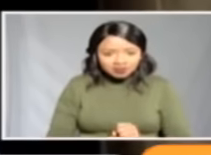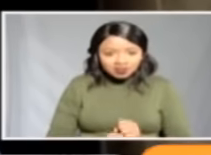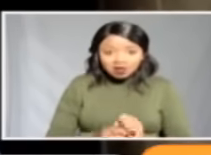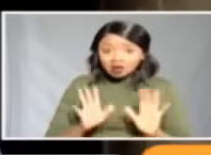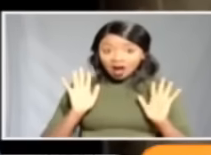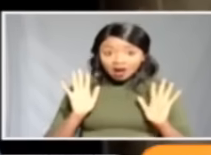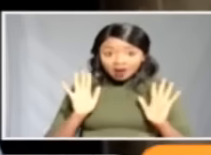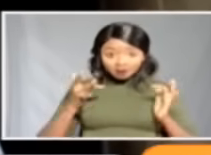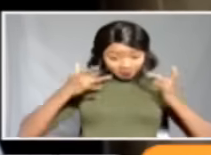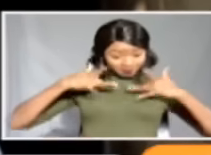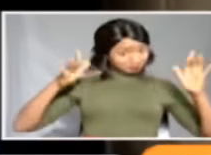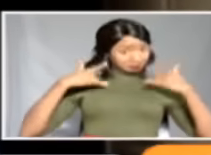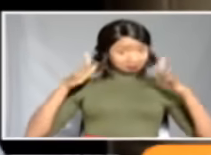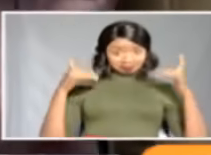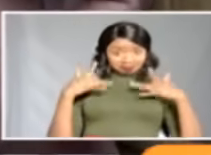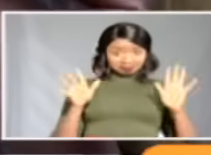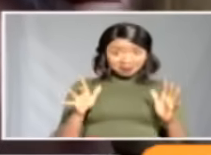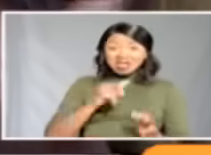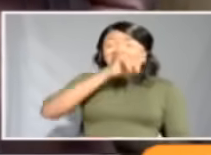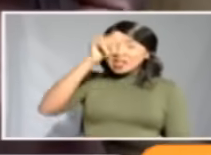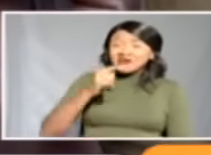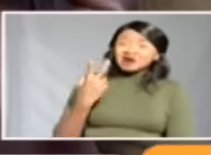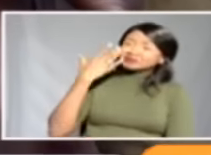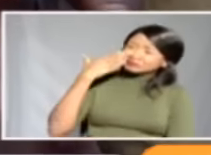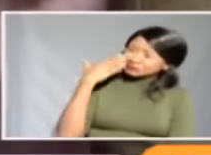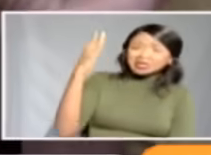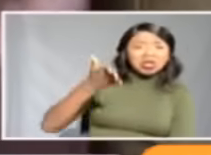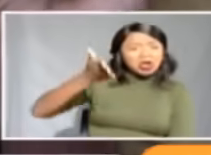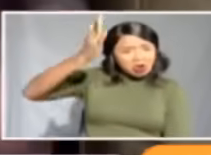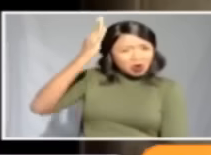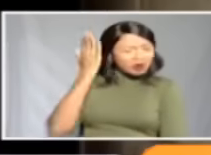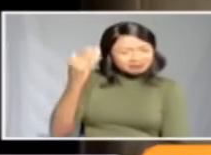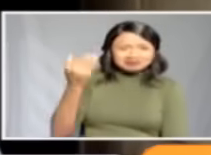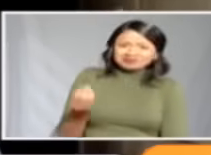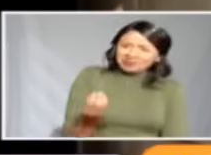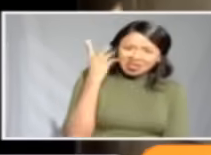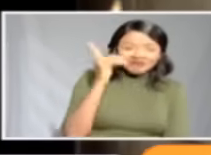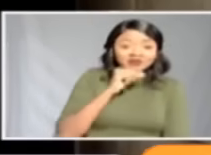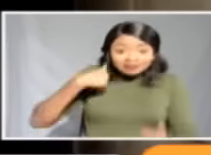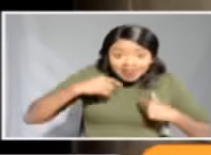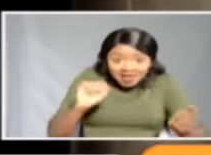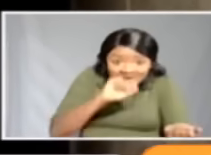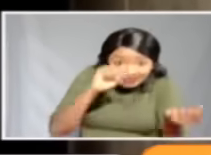hata mbele ya Mungu Mwenyezi, hata